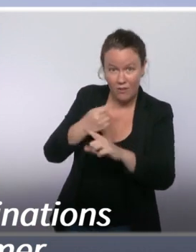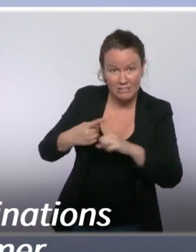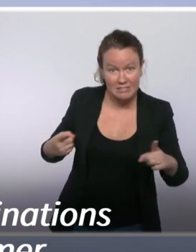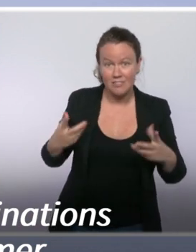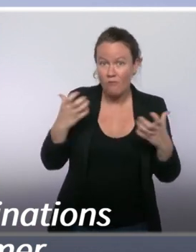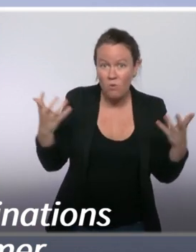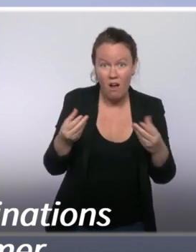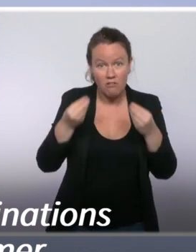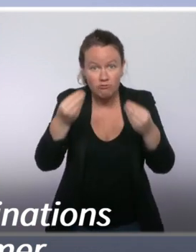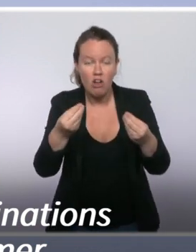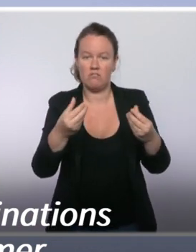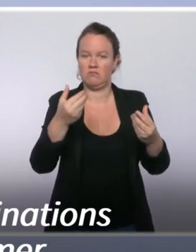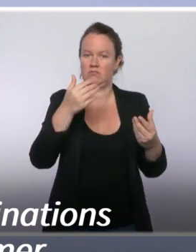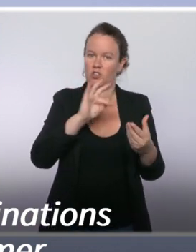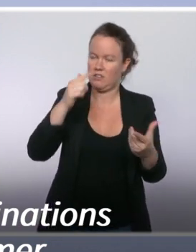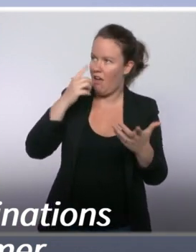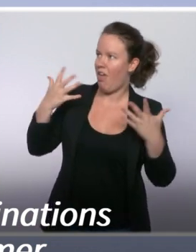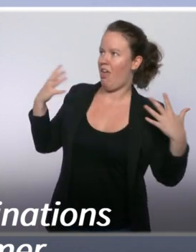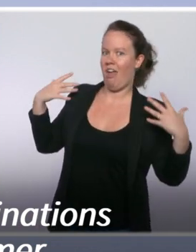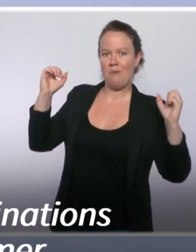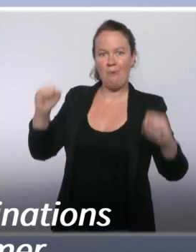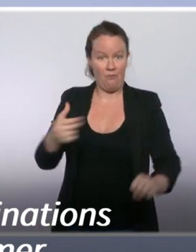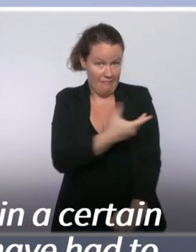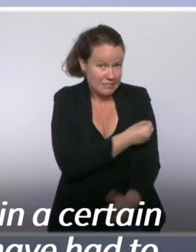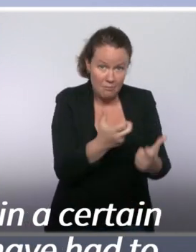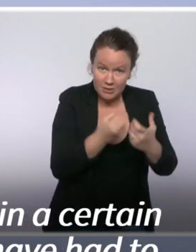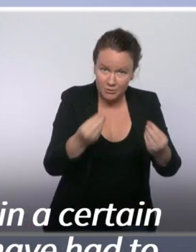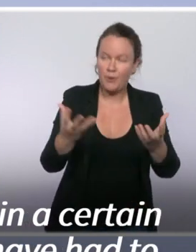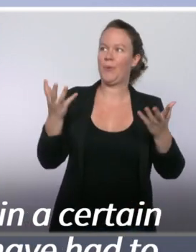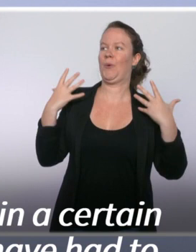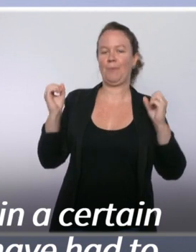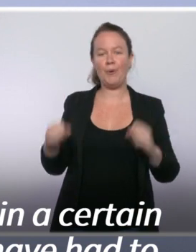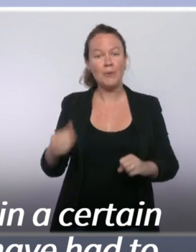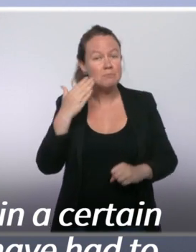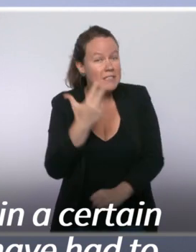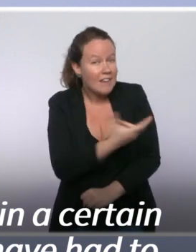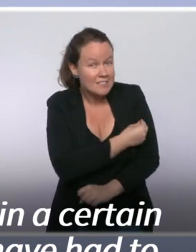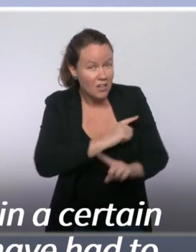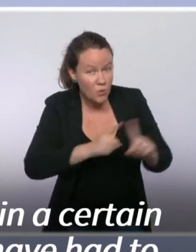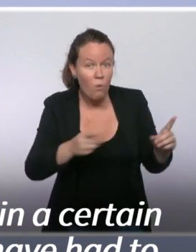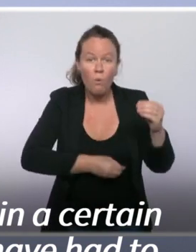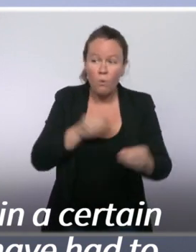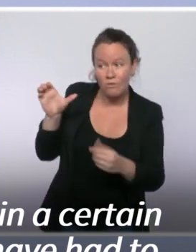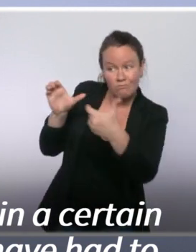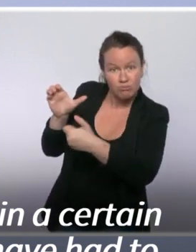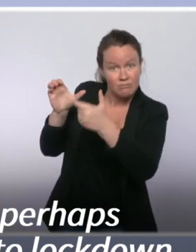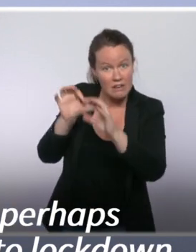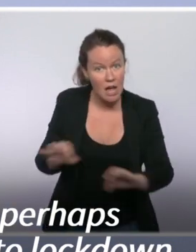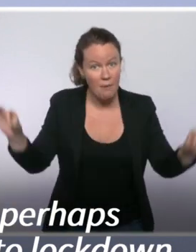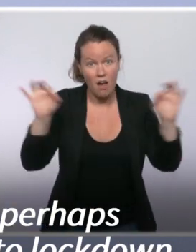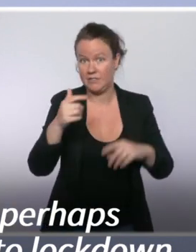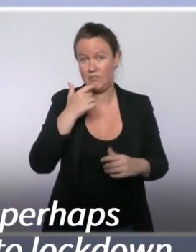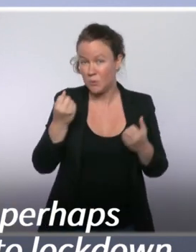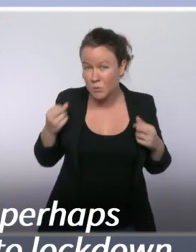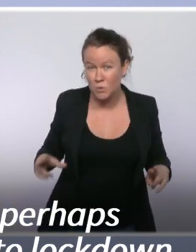si on n'avait pas bénéficié de la vaccination et du pass sanitaires probablement que cet été au vu des taux d'incidence qu'on a constatée dans un certain nombre de régions on aurait dû refermer les